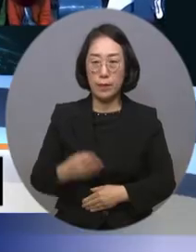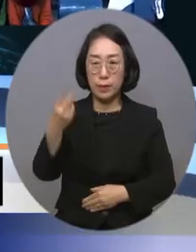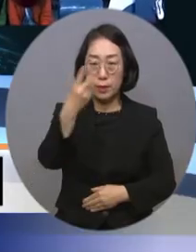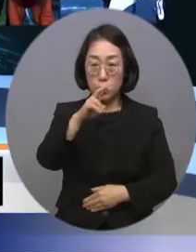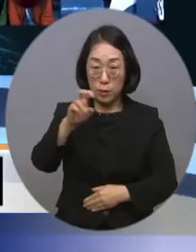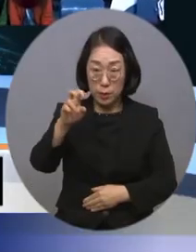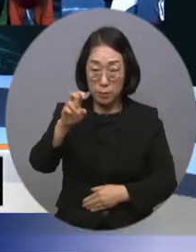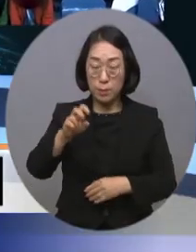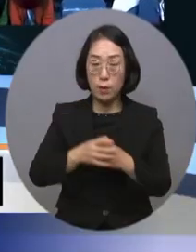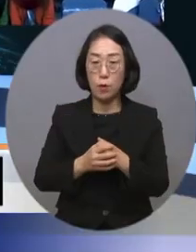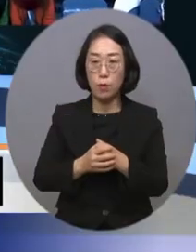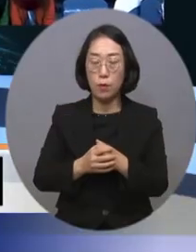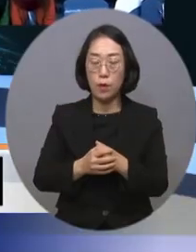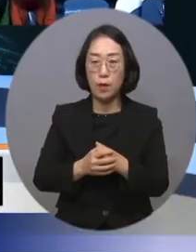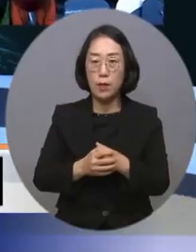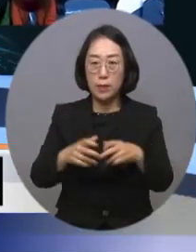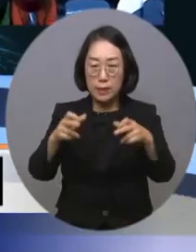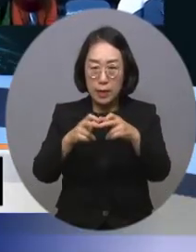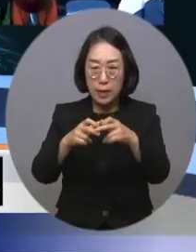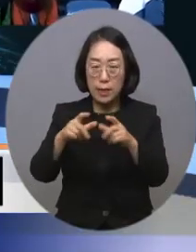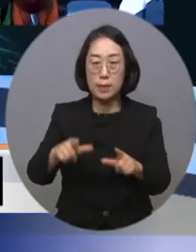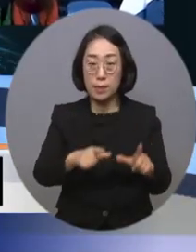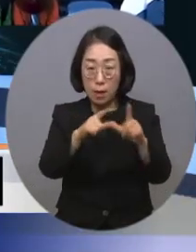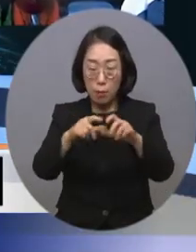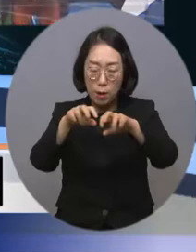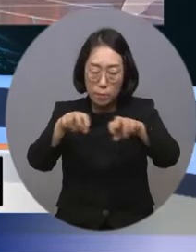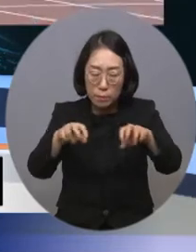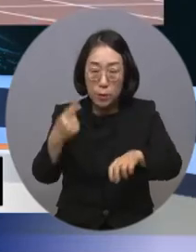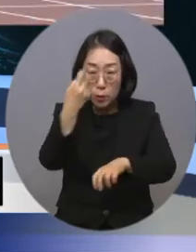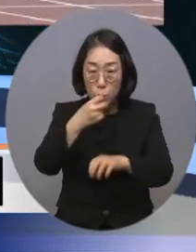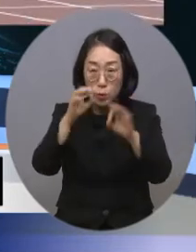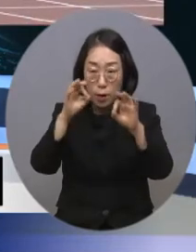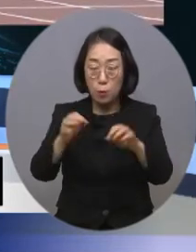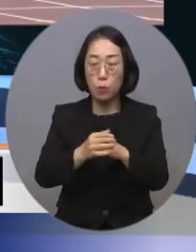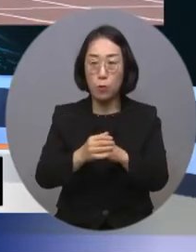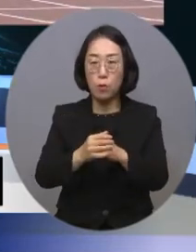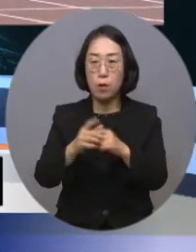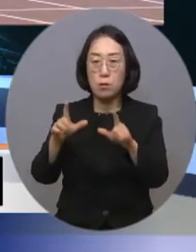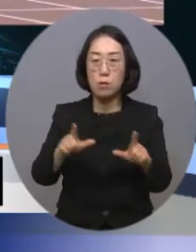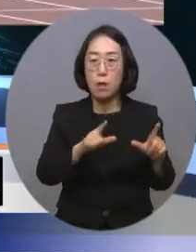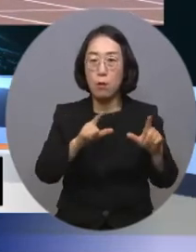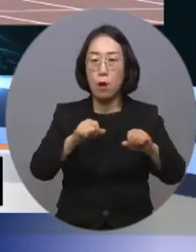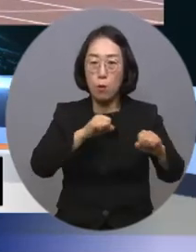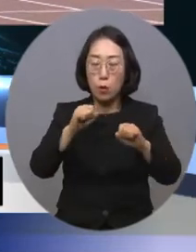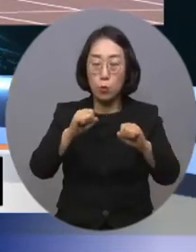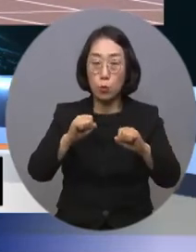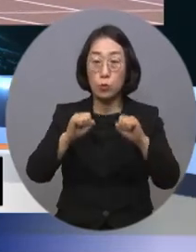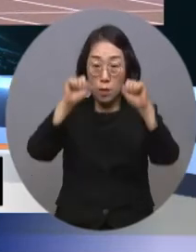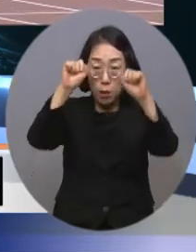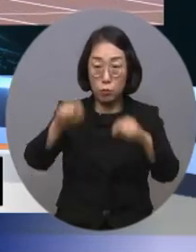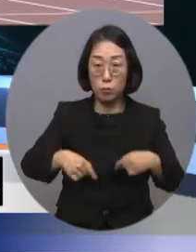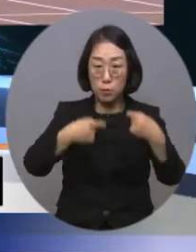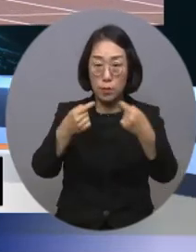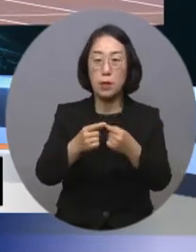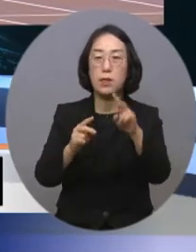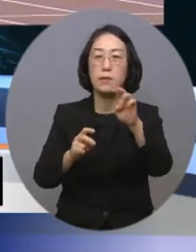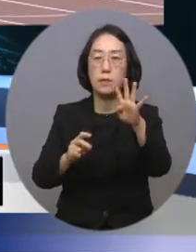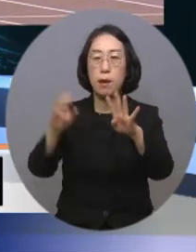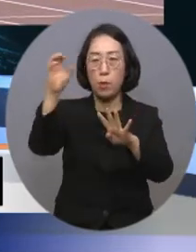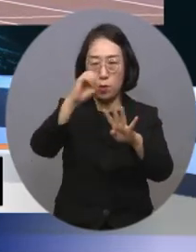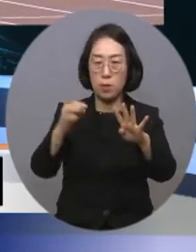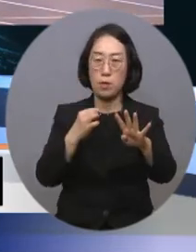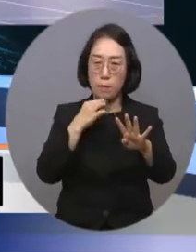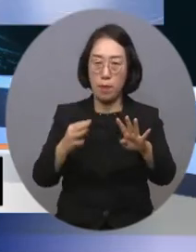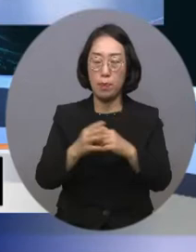2020년 장애인 생활체육 실태조사에 따르면 장애인 생활체육 참여율은 24% 정도에 불과한 실정입니다.